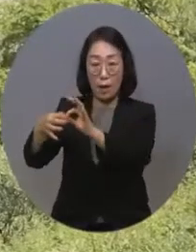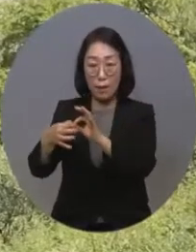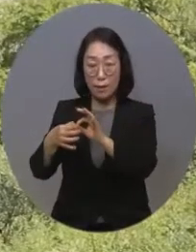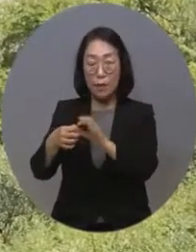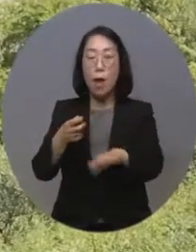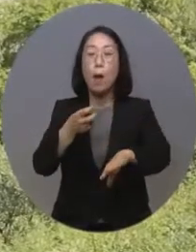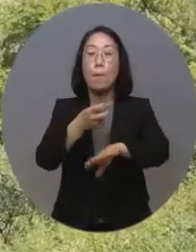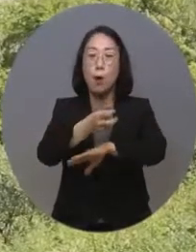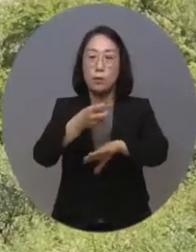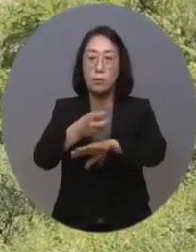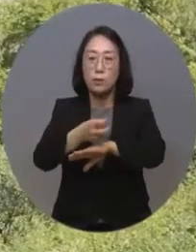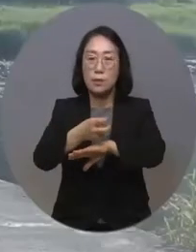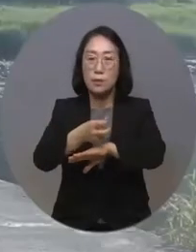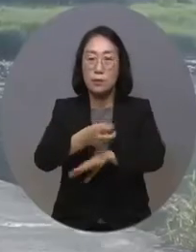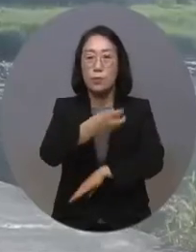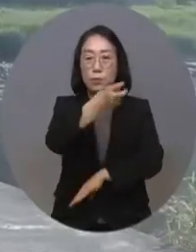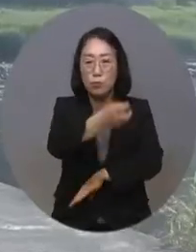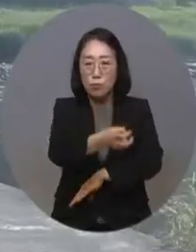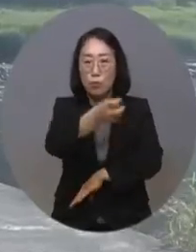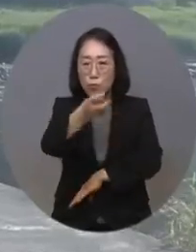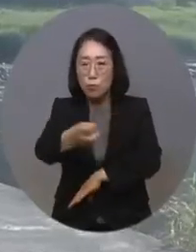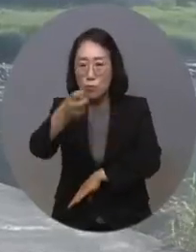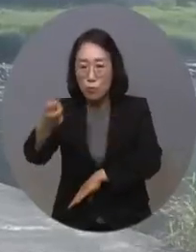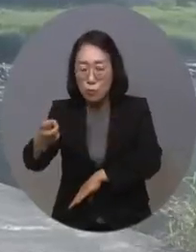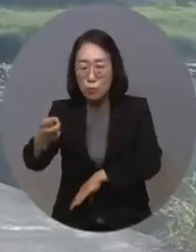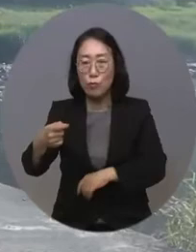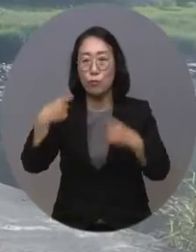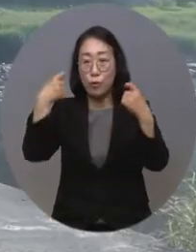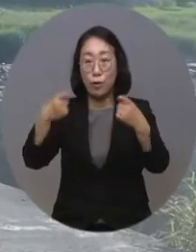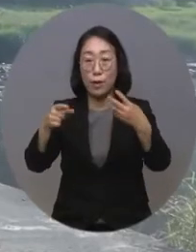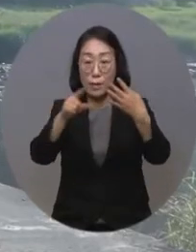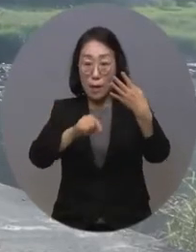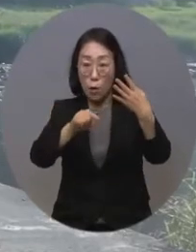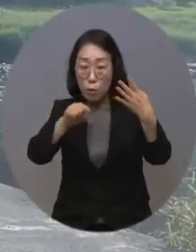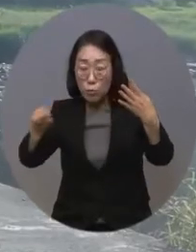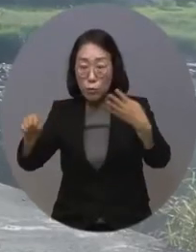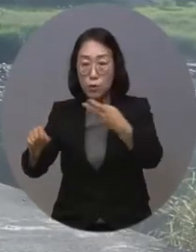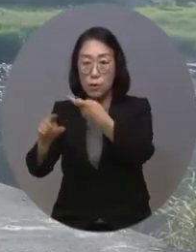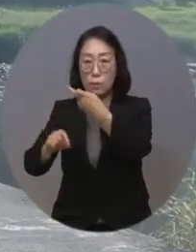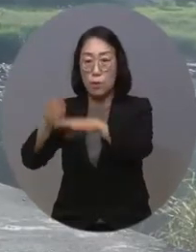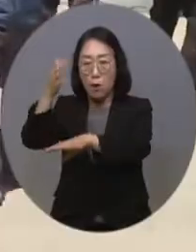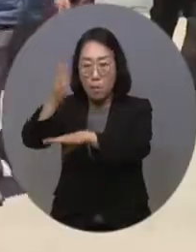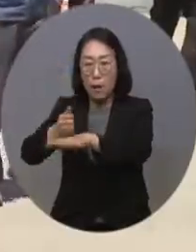상품 명소탐방 시티투어를 4월부터 연말까지 운영합니다.